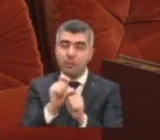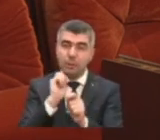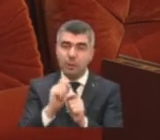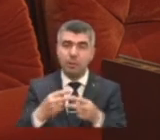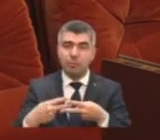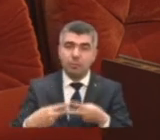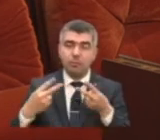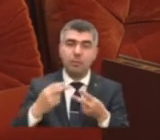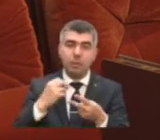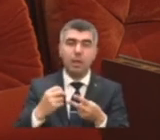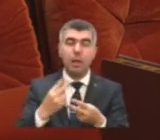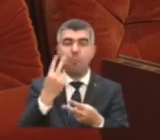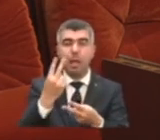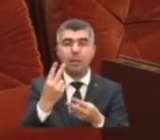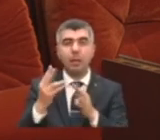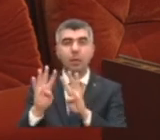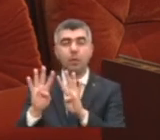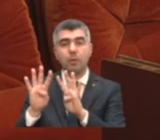استصدار